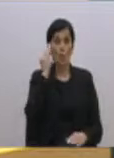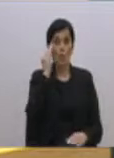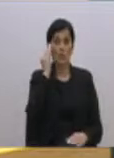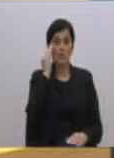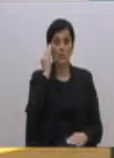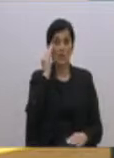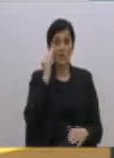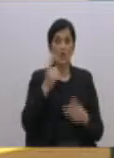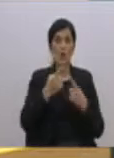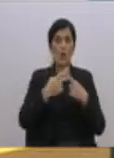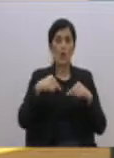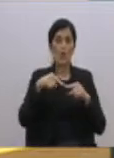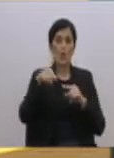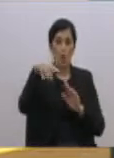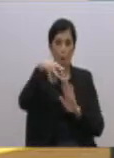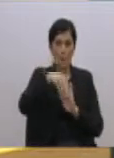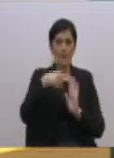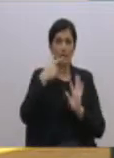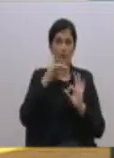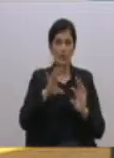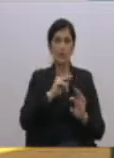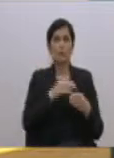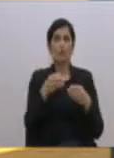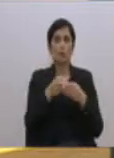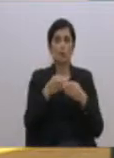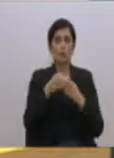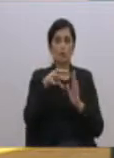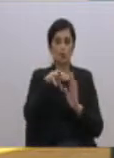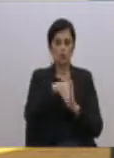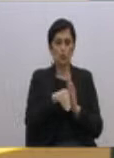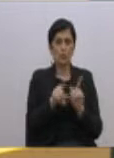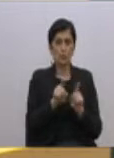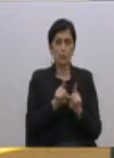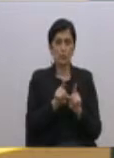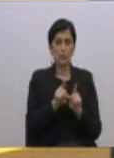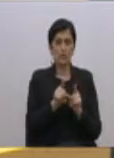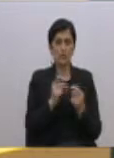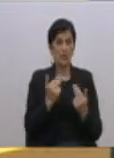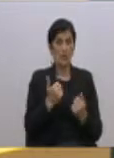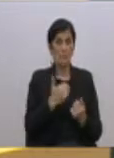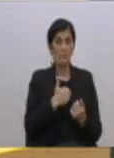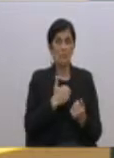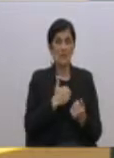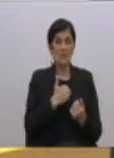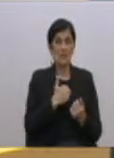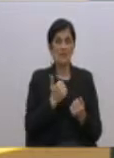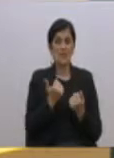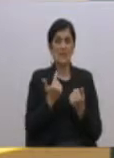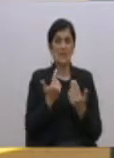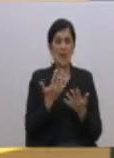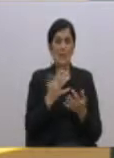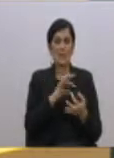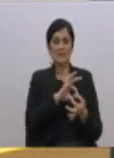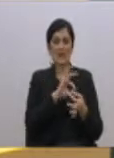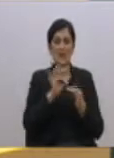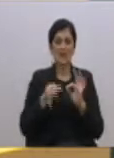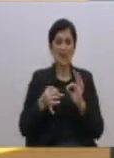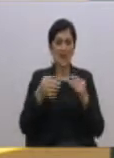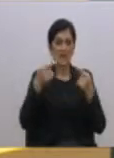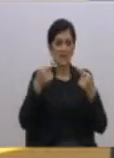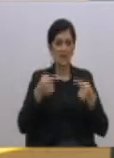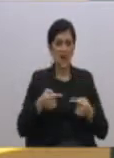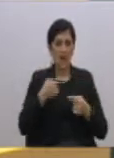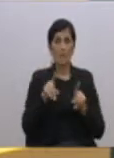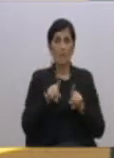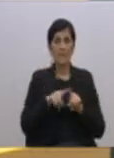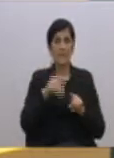კომიტეტზეც გამოვთქვი, მე სამუშაო ჯგუფშიც და Mindea răgaz ramdoi ne am deni me detalii dau azustoi mi tot rom